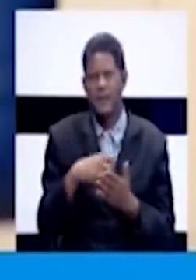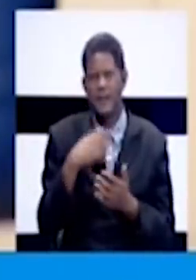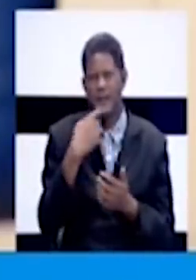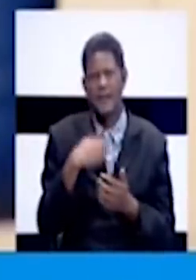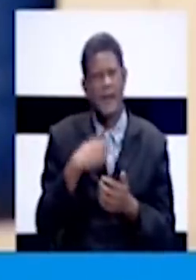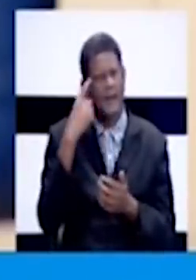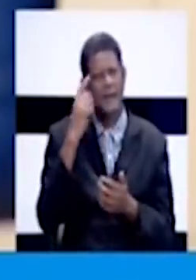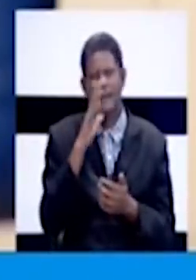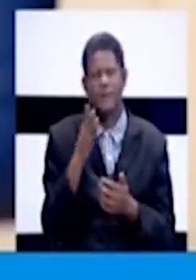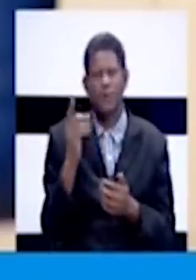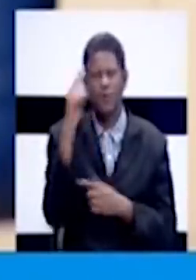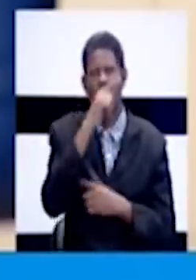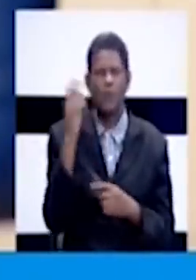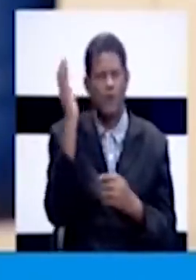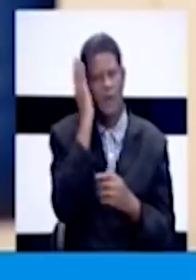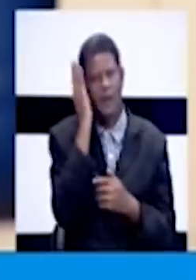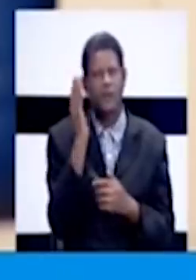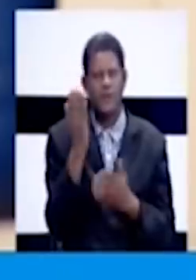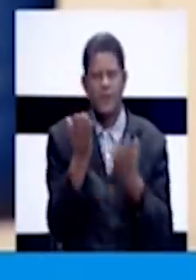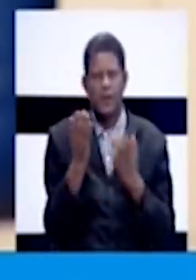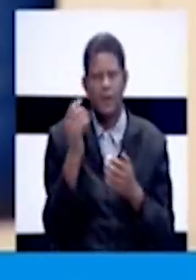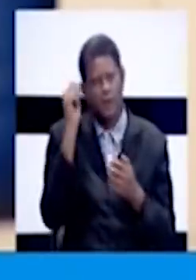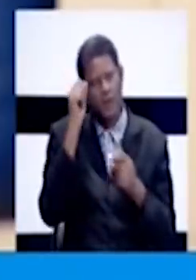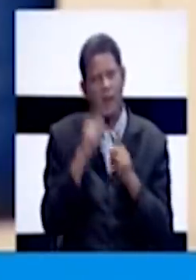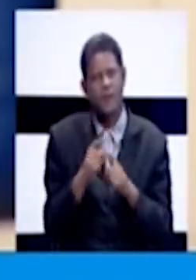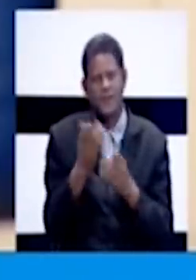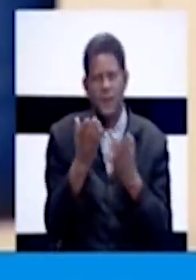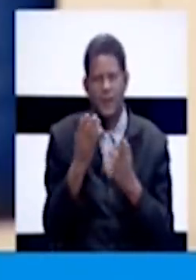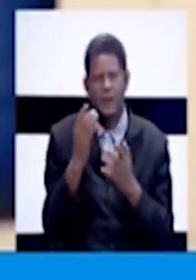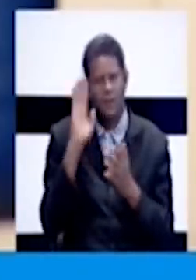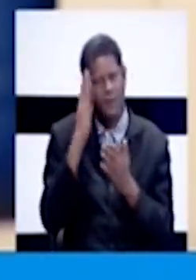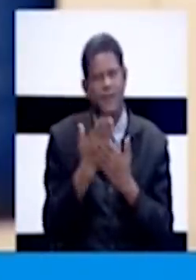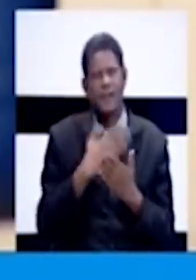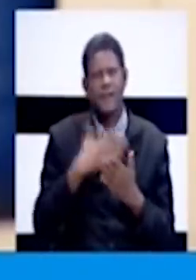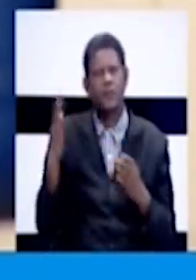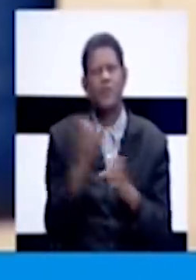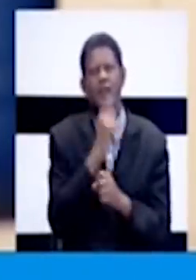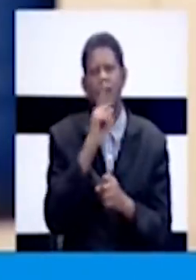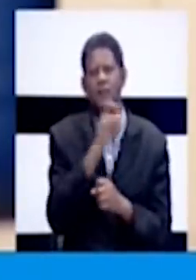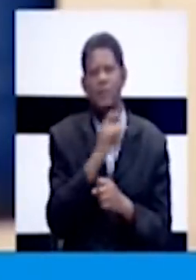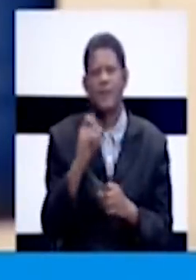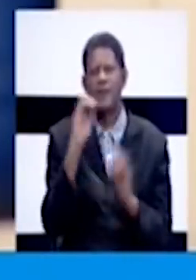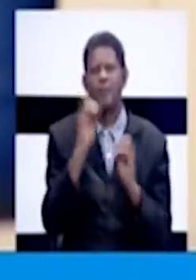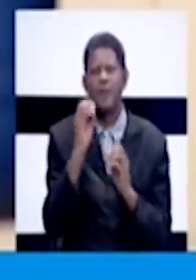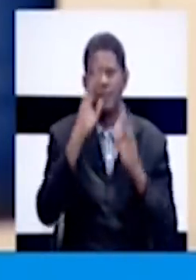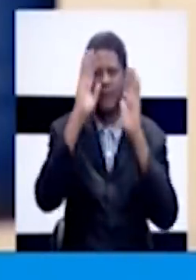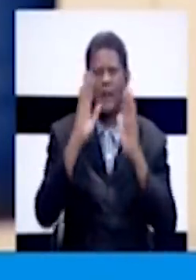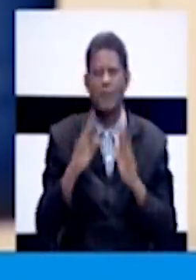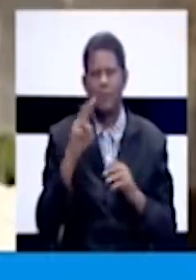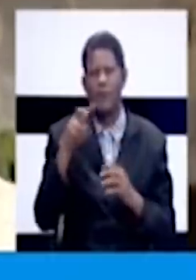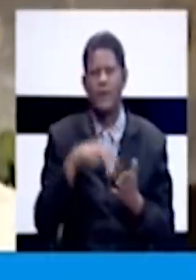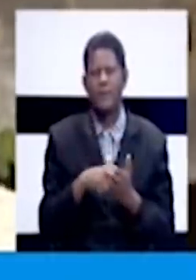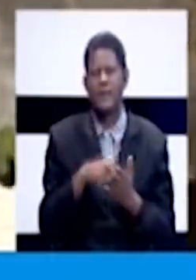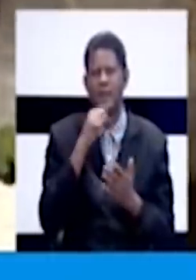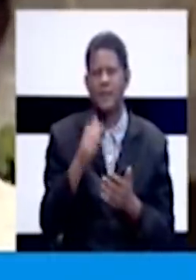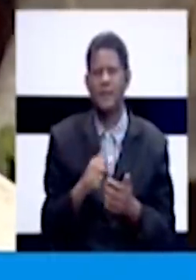حدران وعيلة حديرو تم ندول يوم حواتنا تم زلنا يوم دكنا زعبانا يوم دعيك من تدن نمبر من متأمر بوعين بركة خن